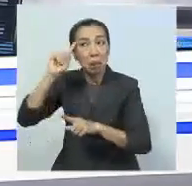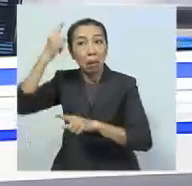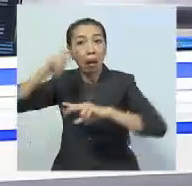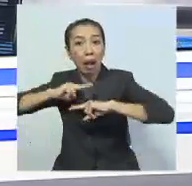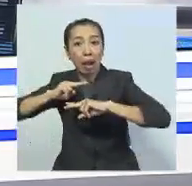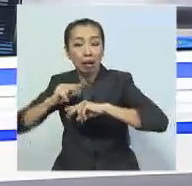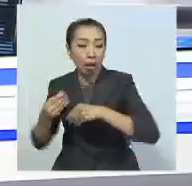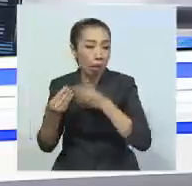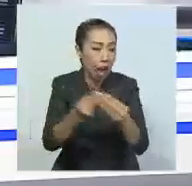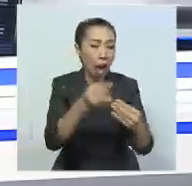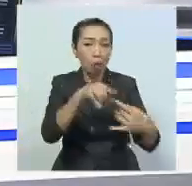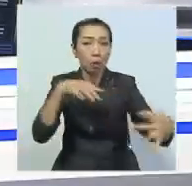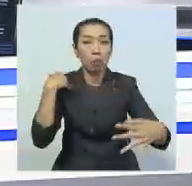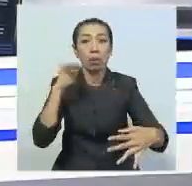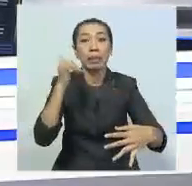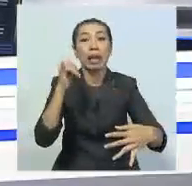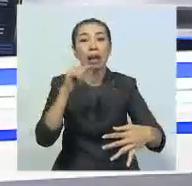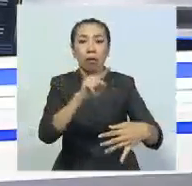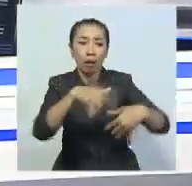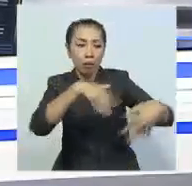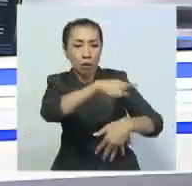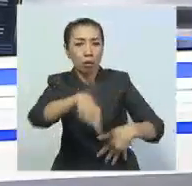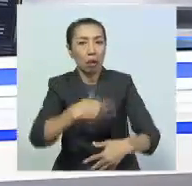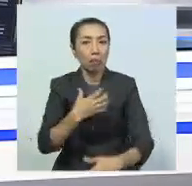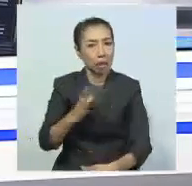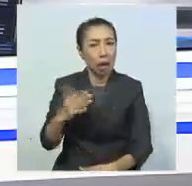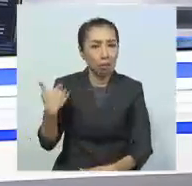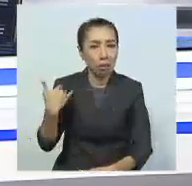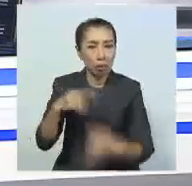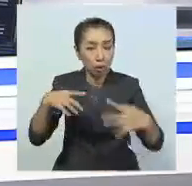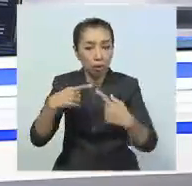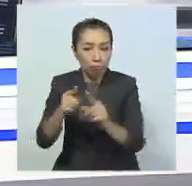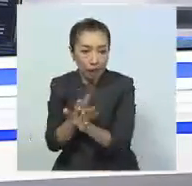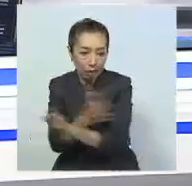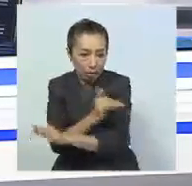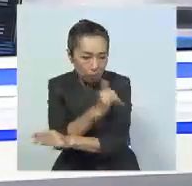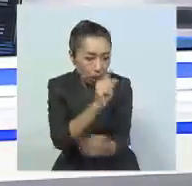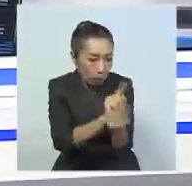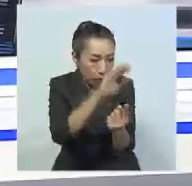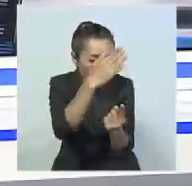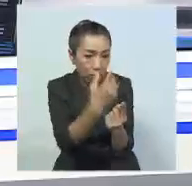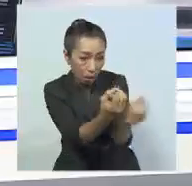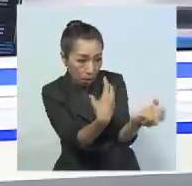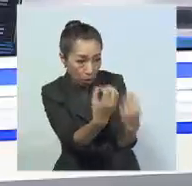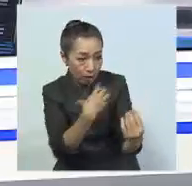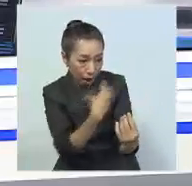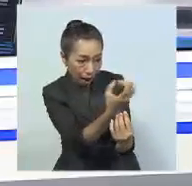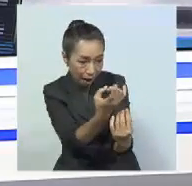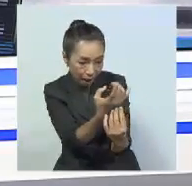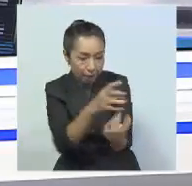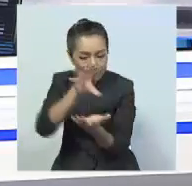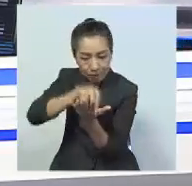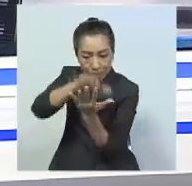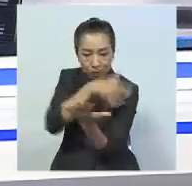ละพื้นที่เนี่ยอาจจะไม่ตอบโจทย ์ ได้ตรงกับสิ่งที่ประชาชนต้องการแต่การฟังเสียงของประชาชนก่อนอันนี้แหละน่าจะเป็นการสะ